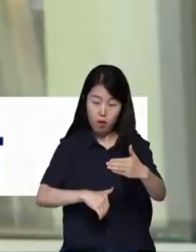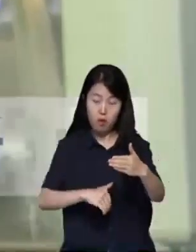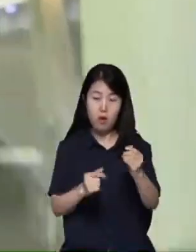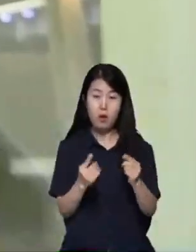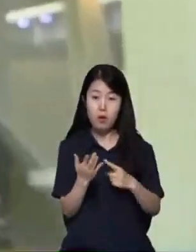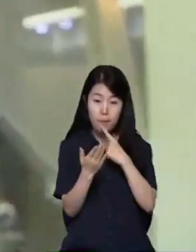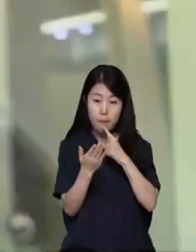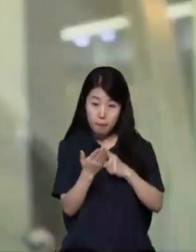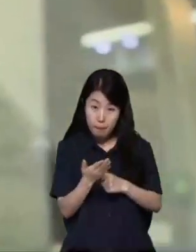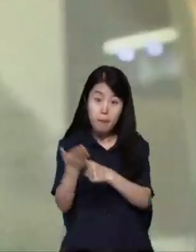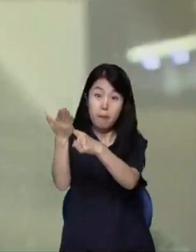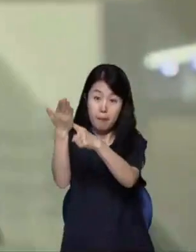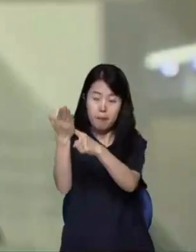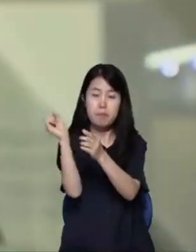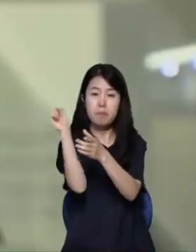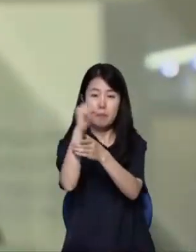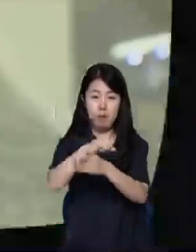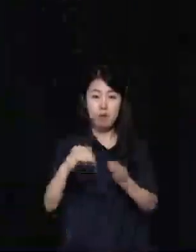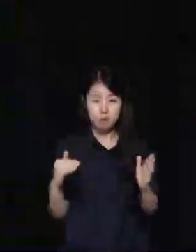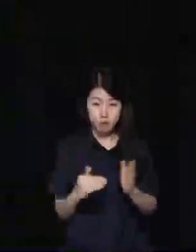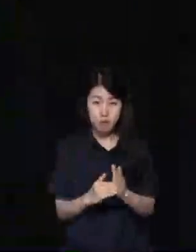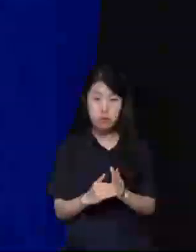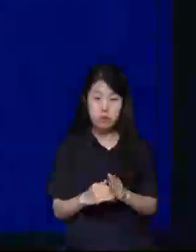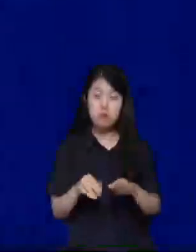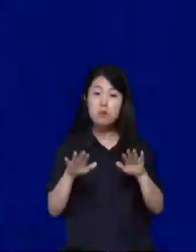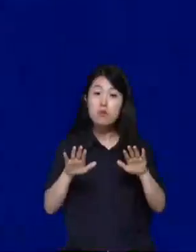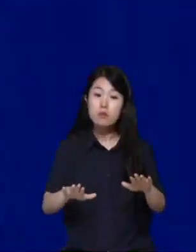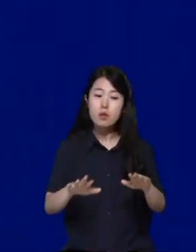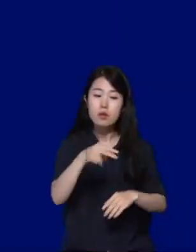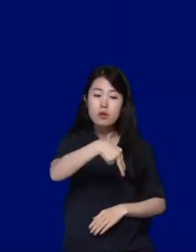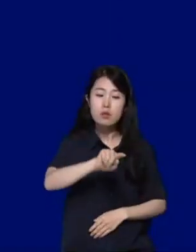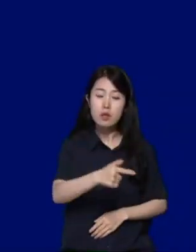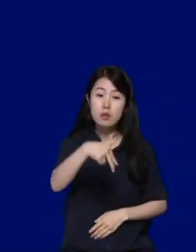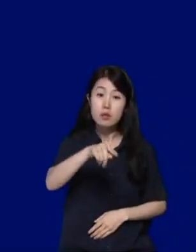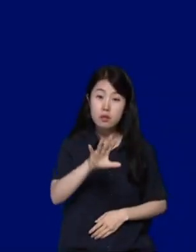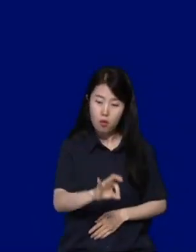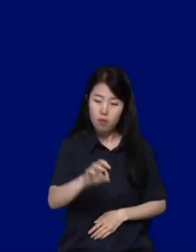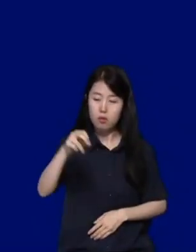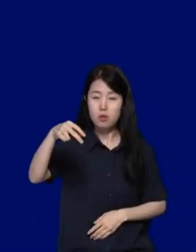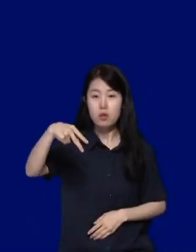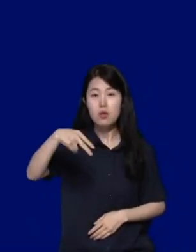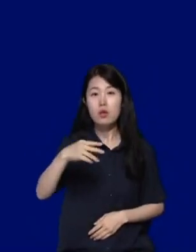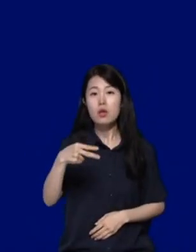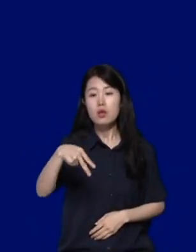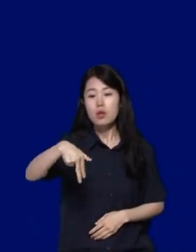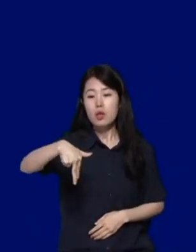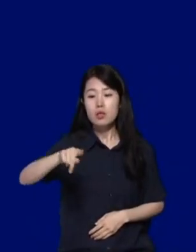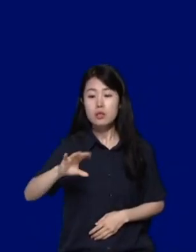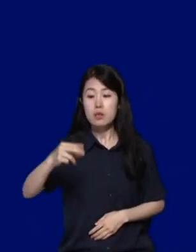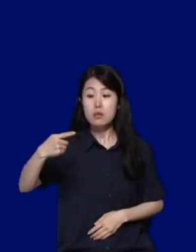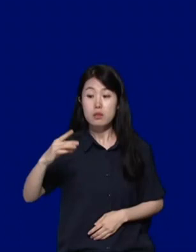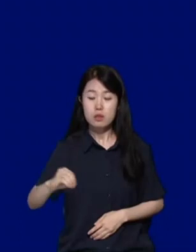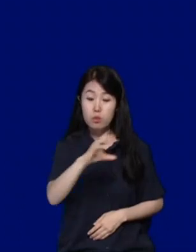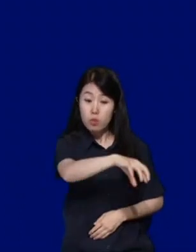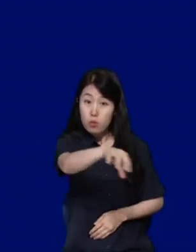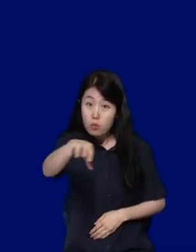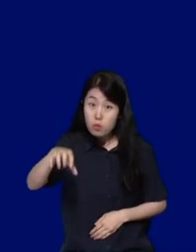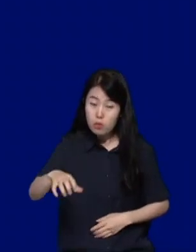가결했습니다 이번 심의 통과로 광주 산정동과 장수동일 때 50만평 부지에는 공공임대주택